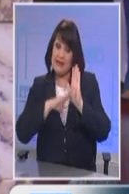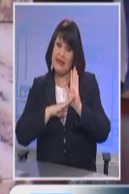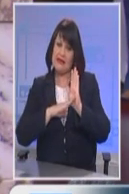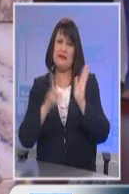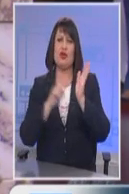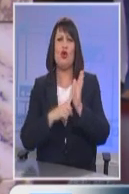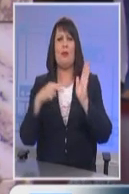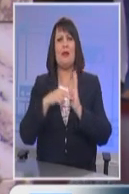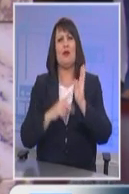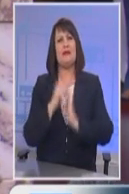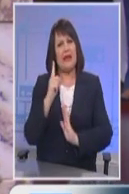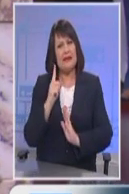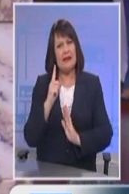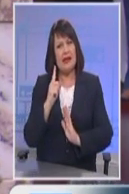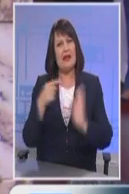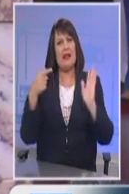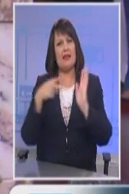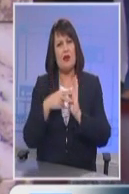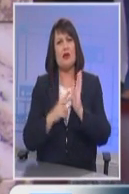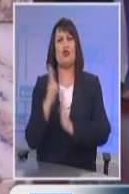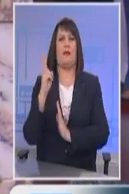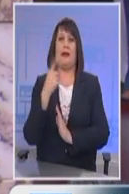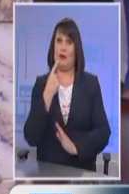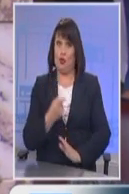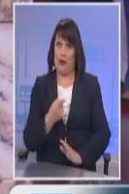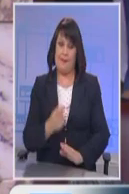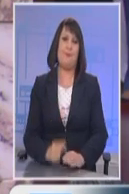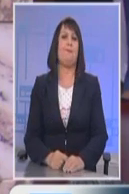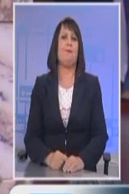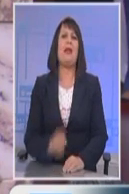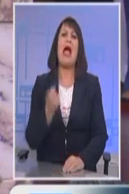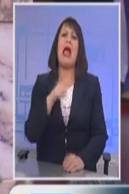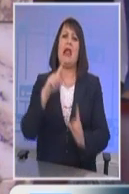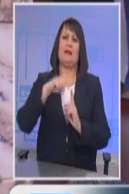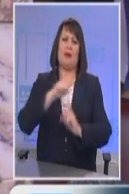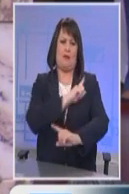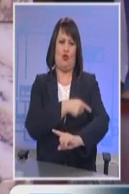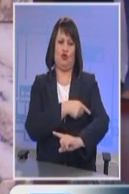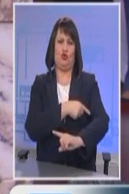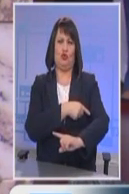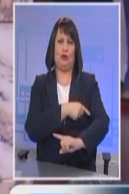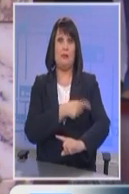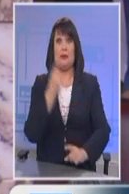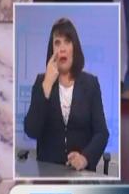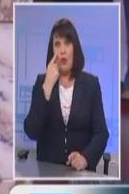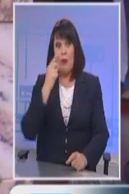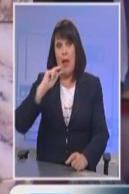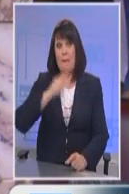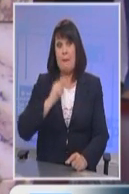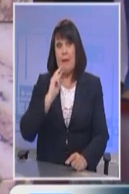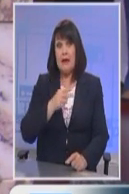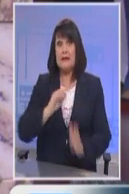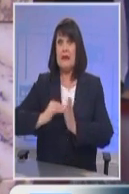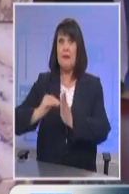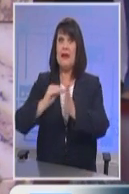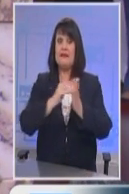του 2011 και του 2012. Ως προς τα λοιπά, απαντήσεις μπορούν να αναζητηθούν στις υπηρεσίες